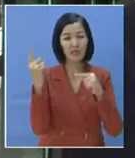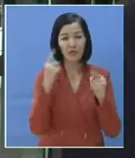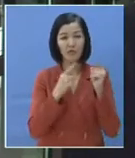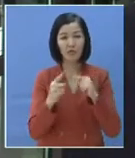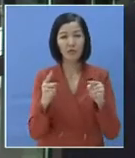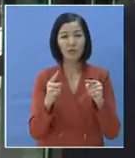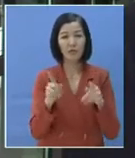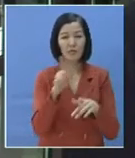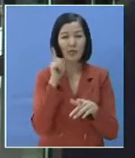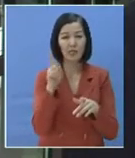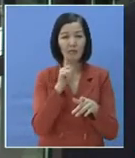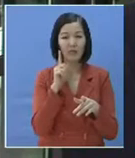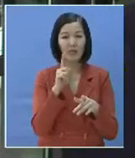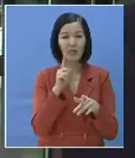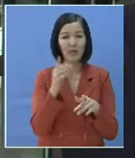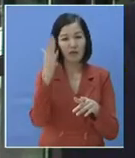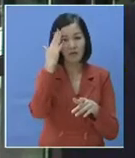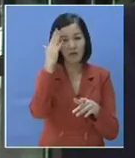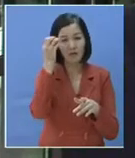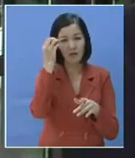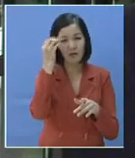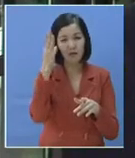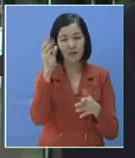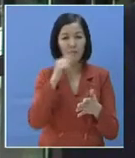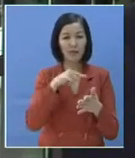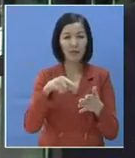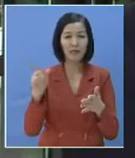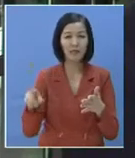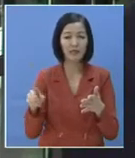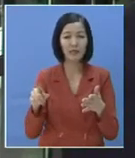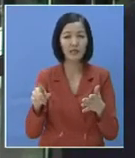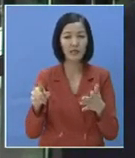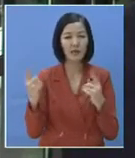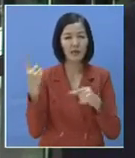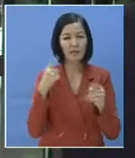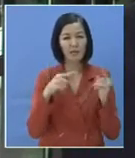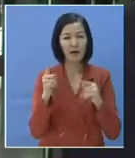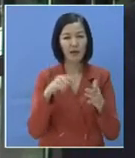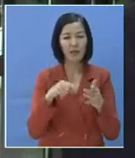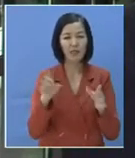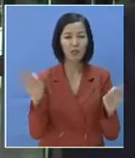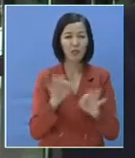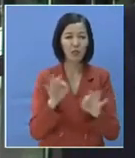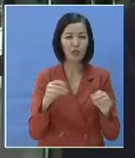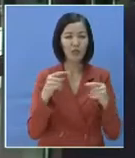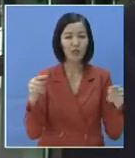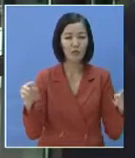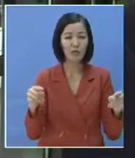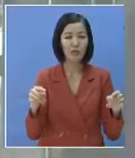творческие встречи с молодыми талантами. Это писатели, поэты, музыканты и так далее.